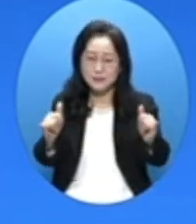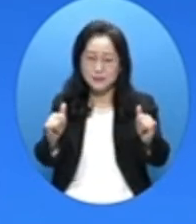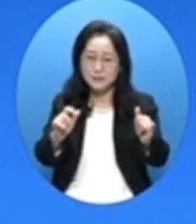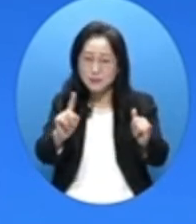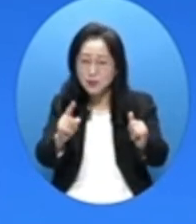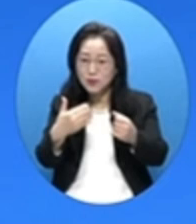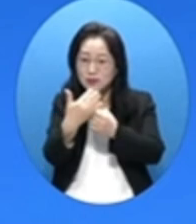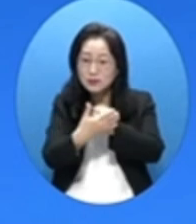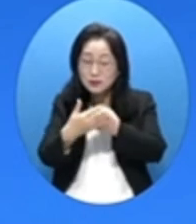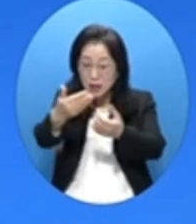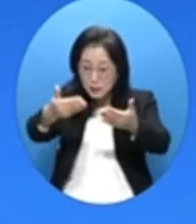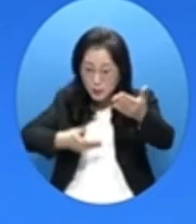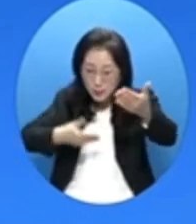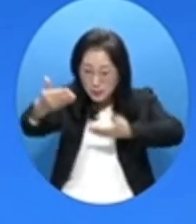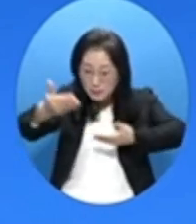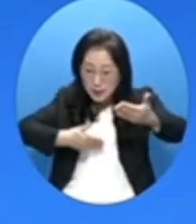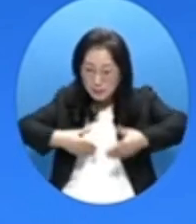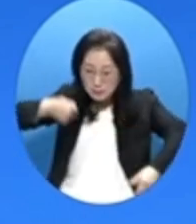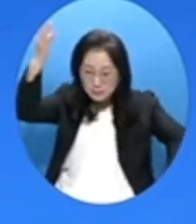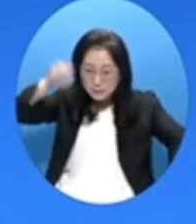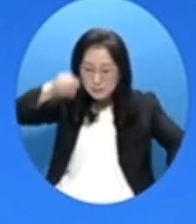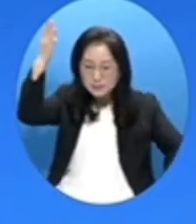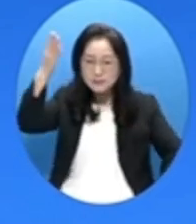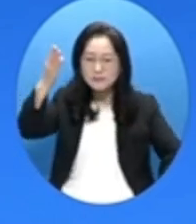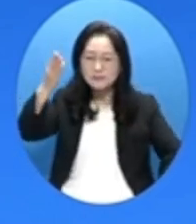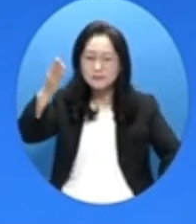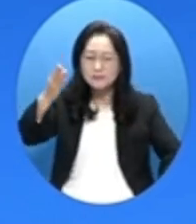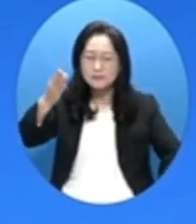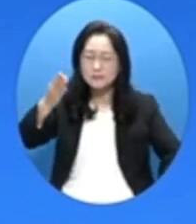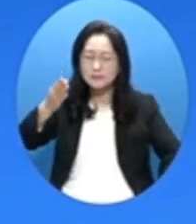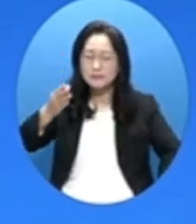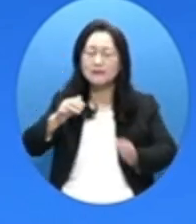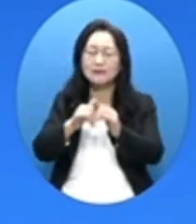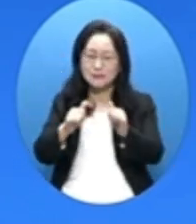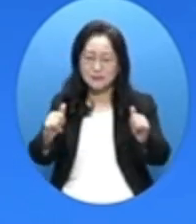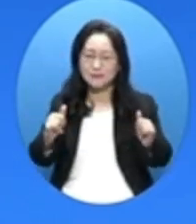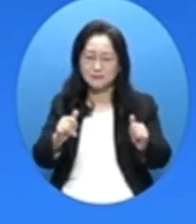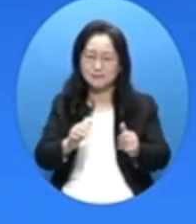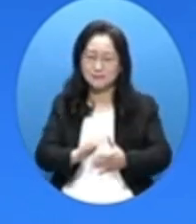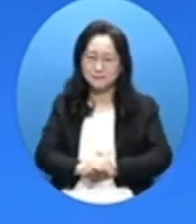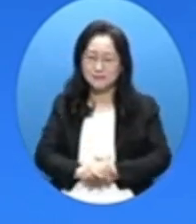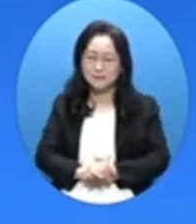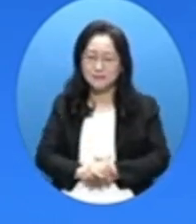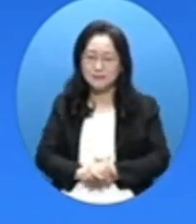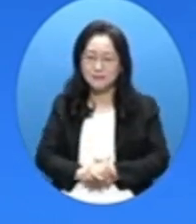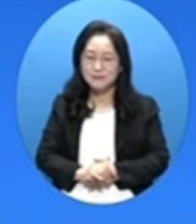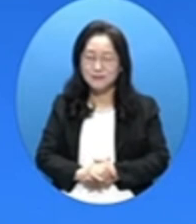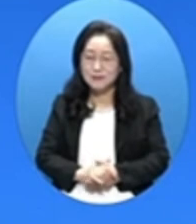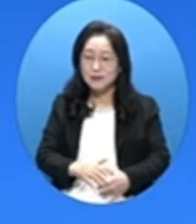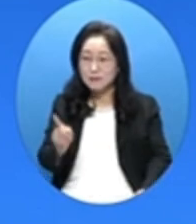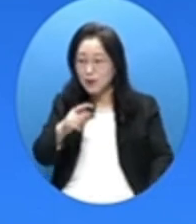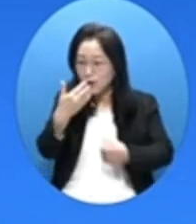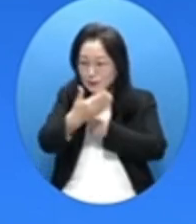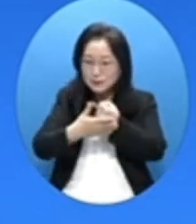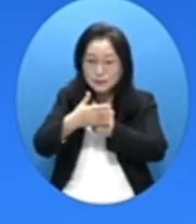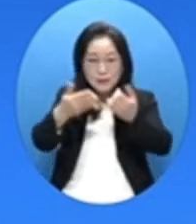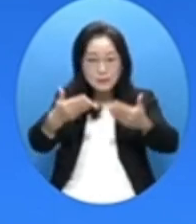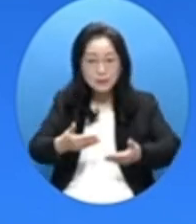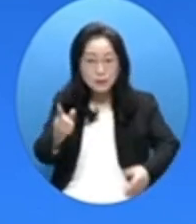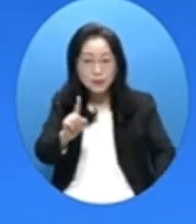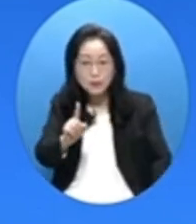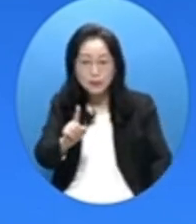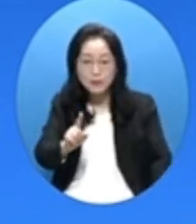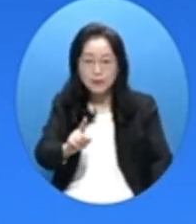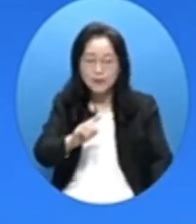은혜를 쉽게 잊어버리는 참 연약한 인간입니다 어떻게 은혜를 받았습니까